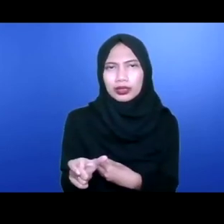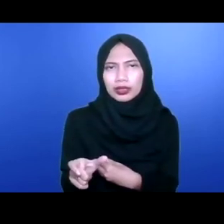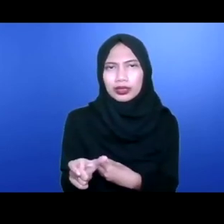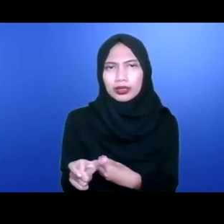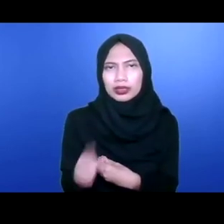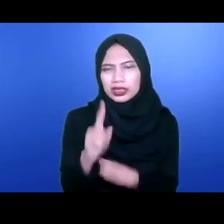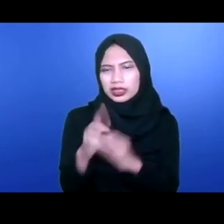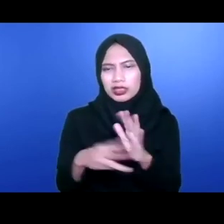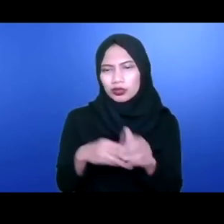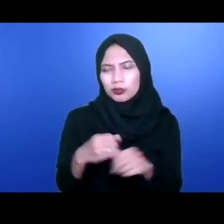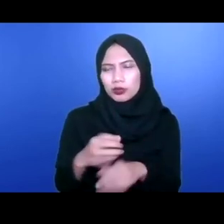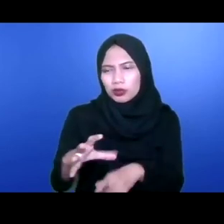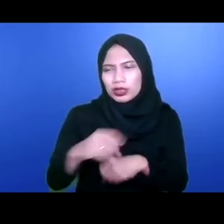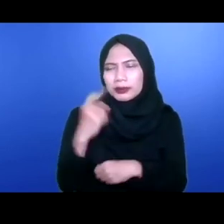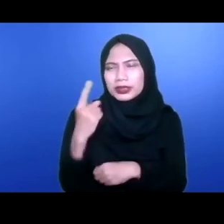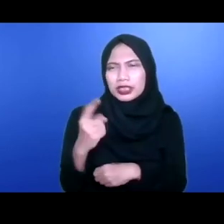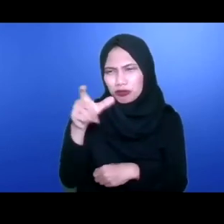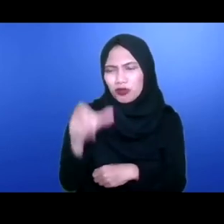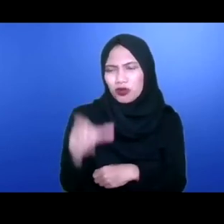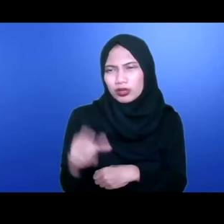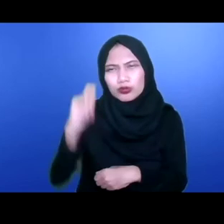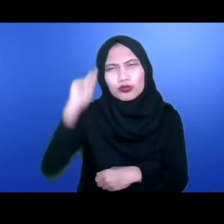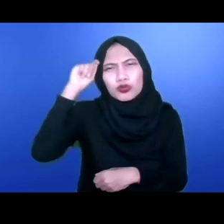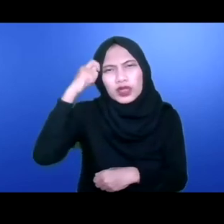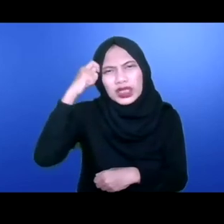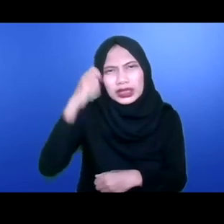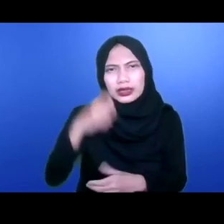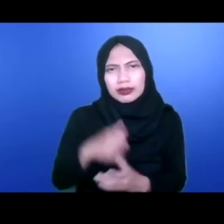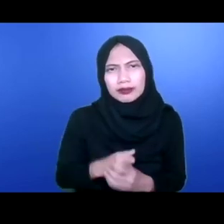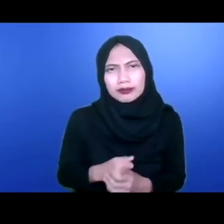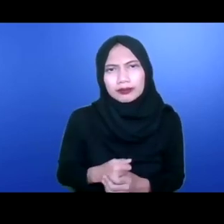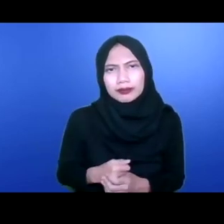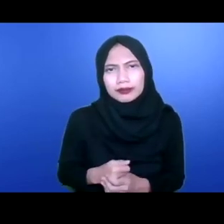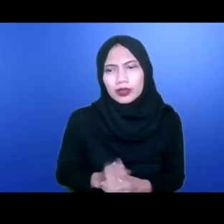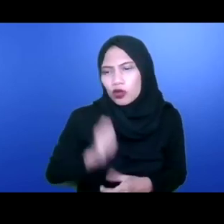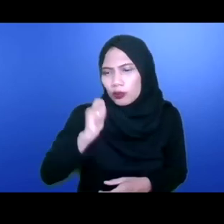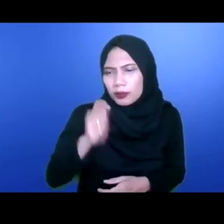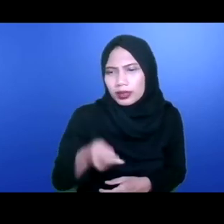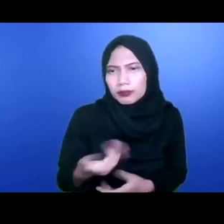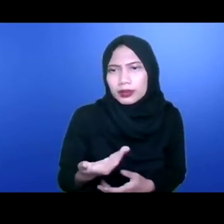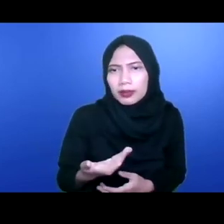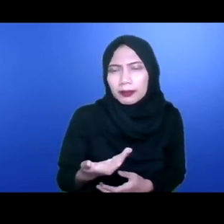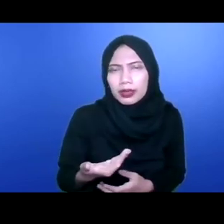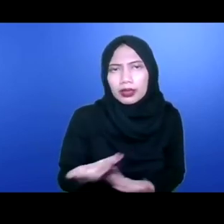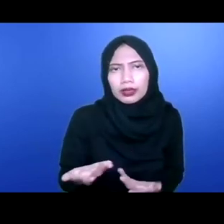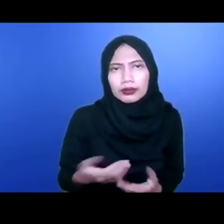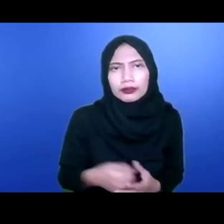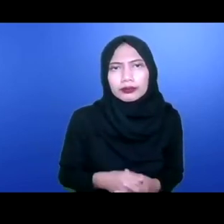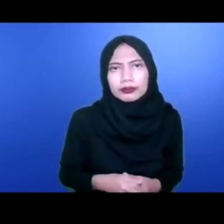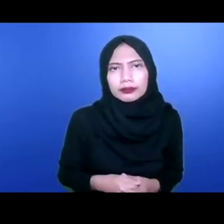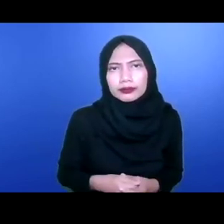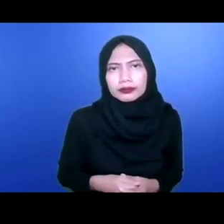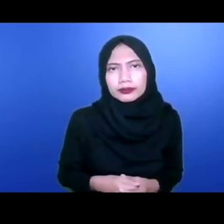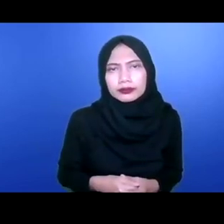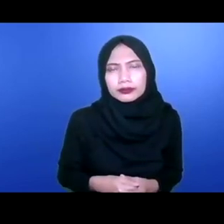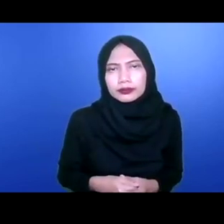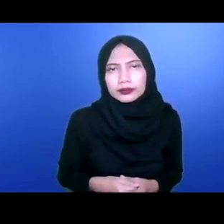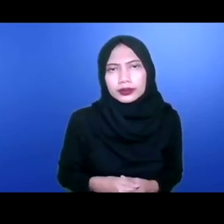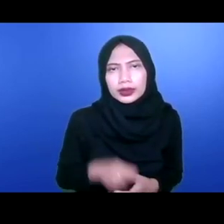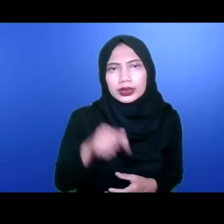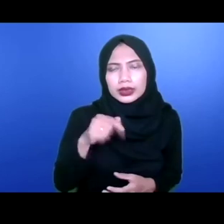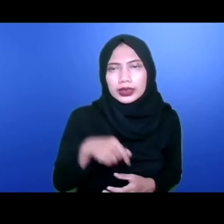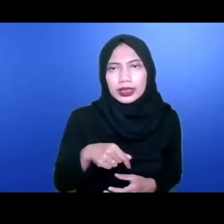dapat satu. Kenapa? Sulitnya. Berapa cost yang harus dikeluarin? Makanya muncul sekarang bisnis